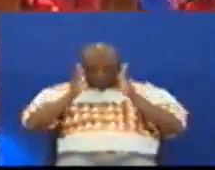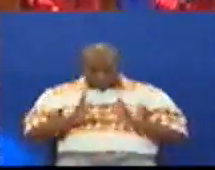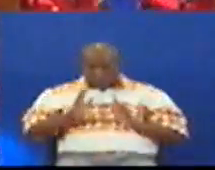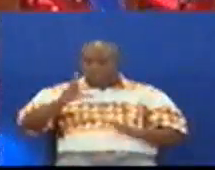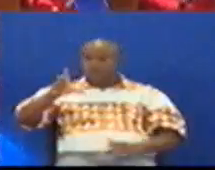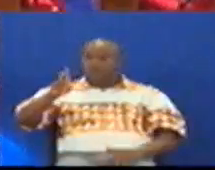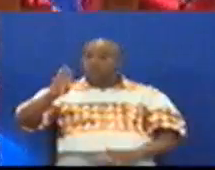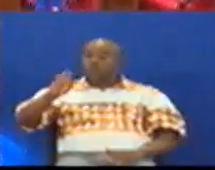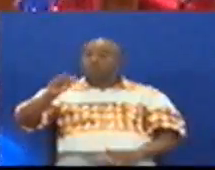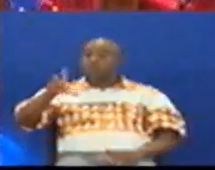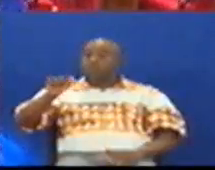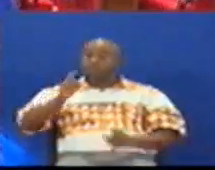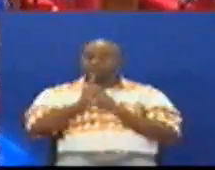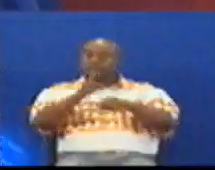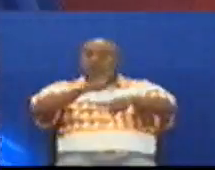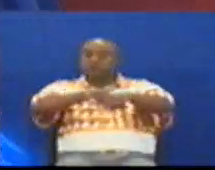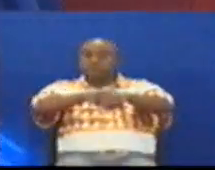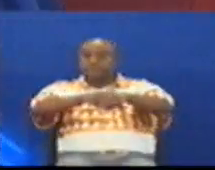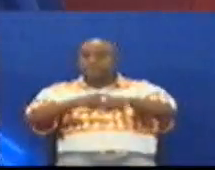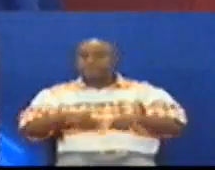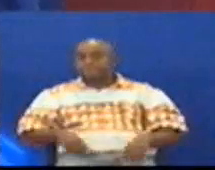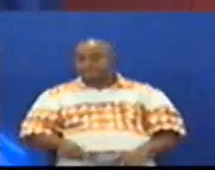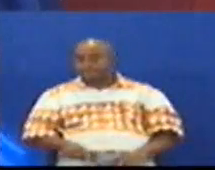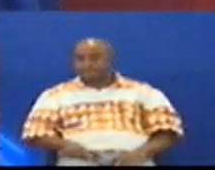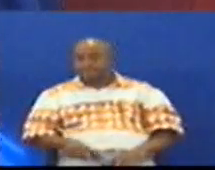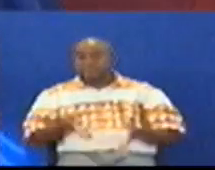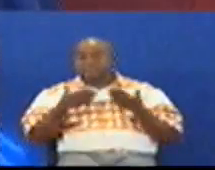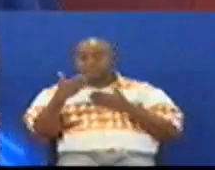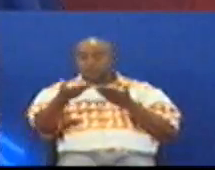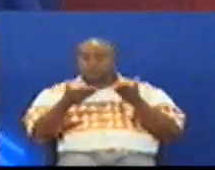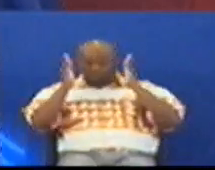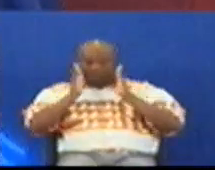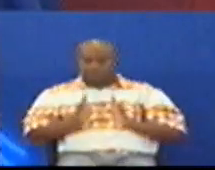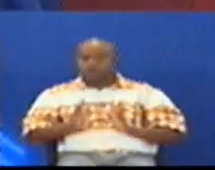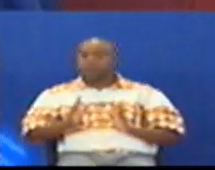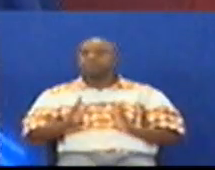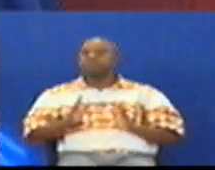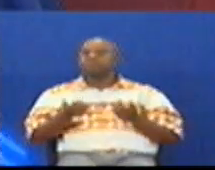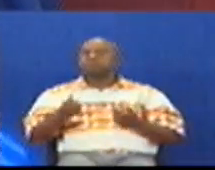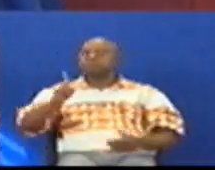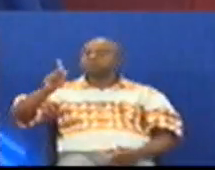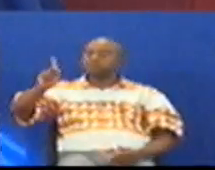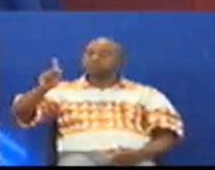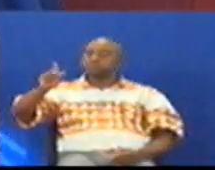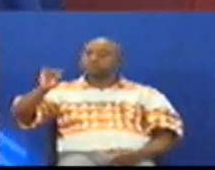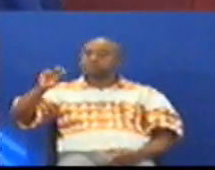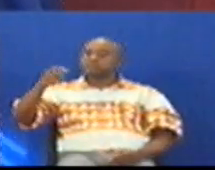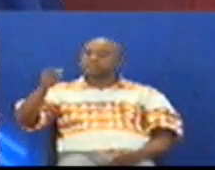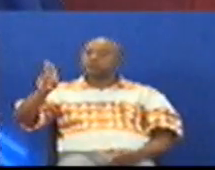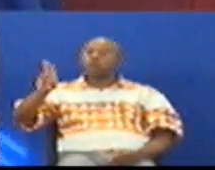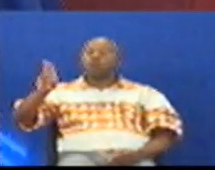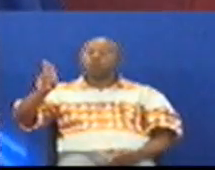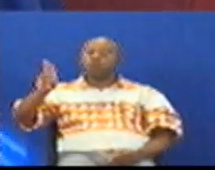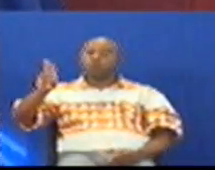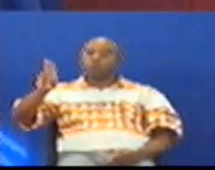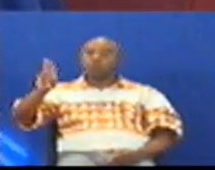kwa kuzingatia muda. Mchangaji anayefuata ni Mheshimiwa Alibariki Kingu na atafuatwa na Mheshimiwa Mwane